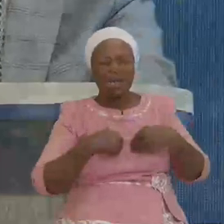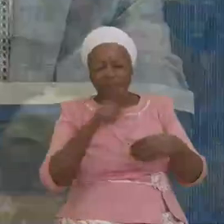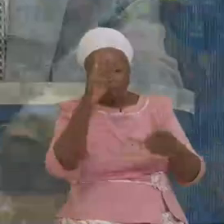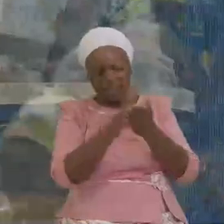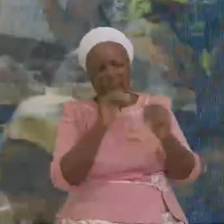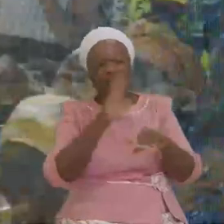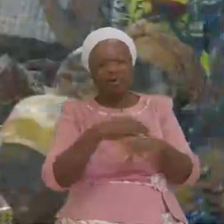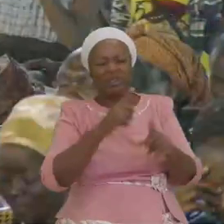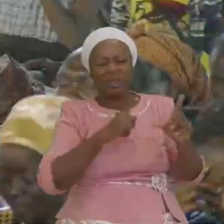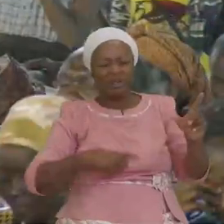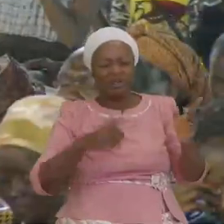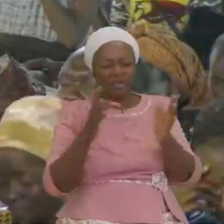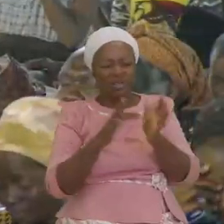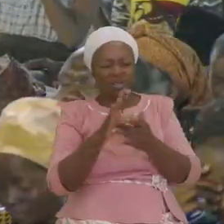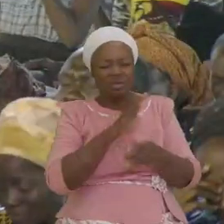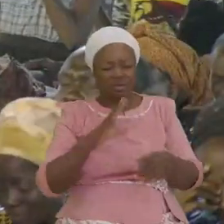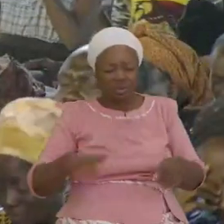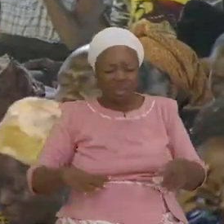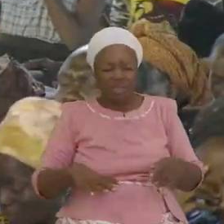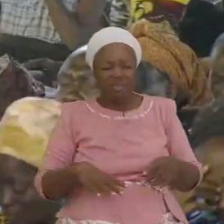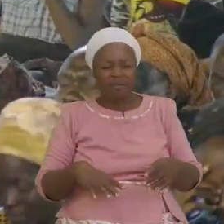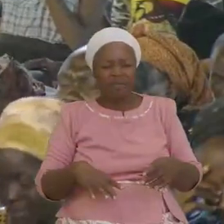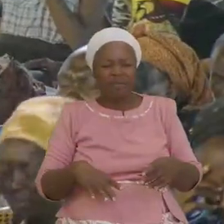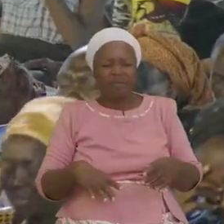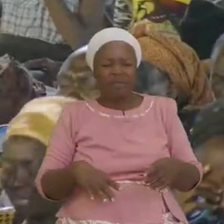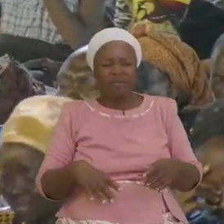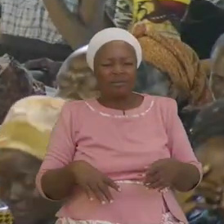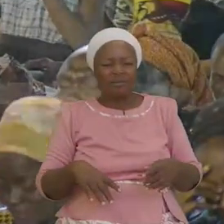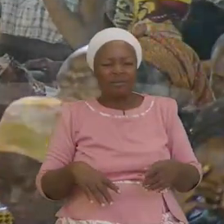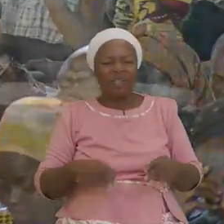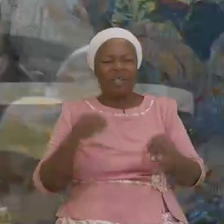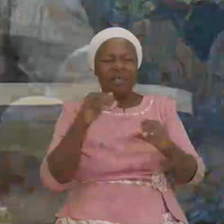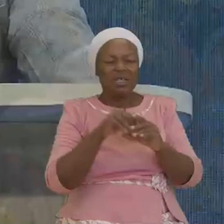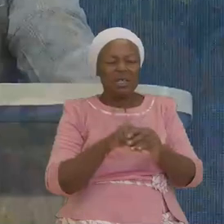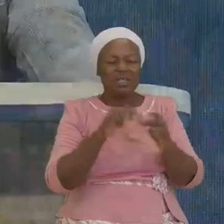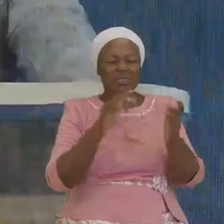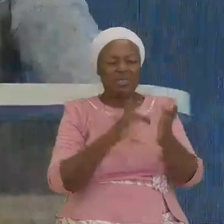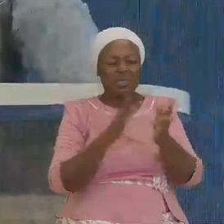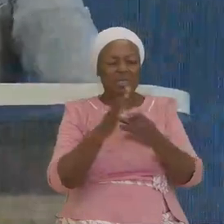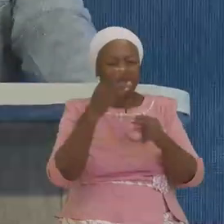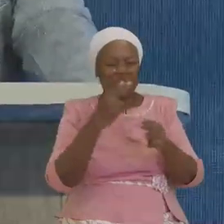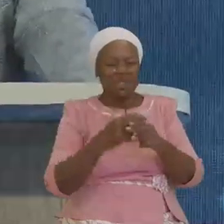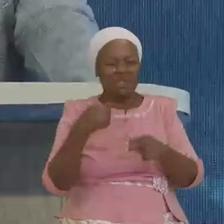Tu as sauvé tous ceux qui viennent croire au Seigneur Jésus-Christ.